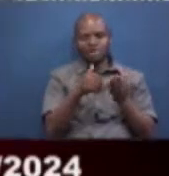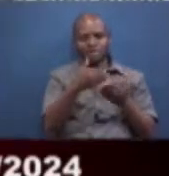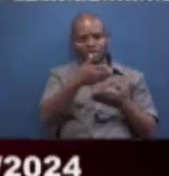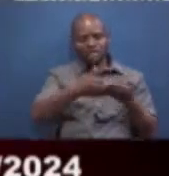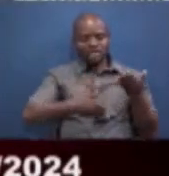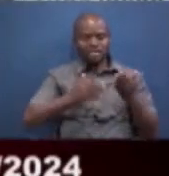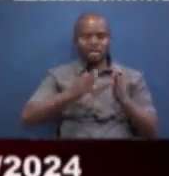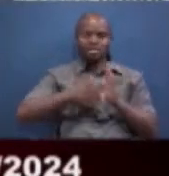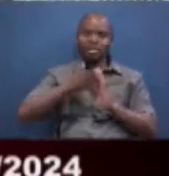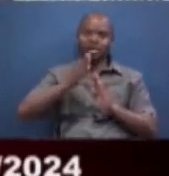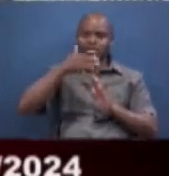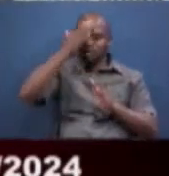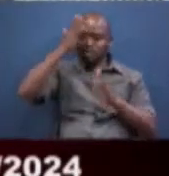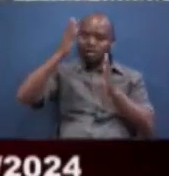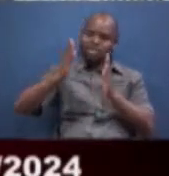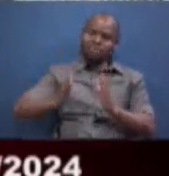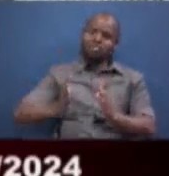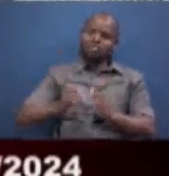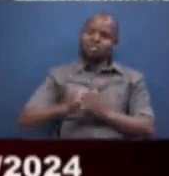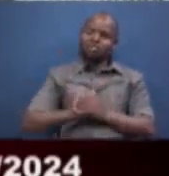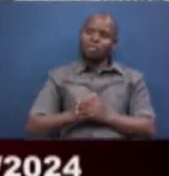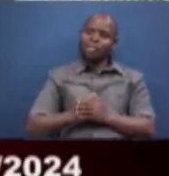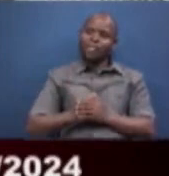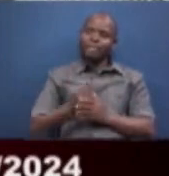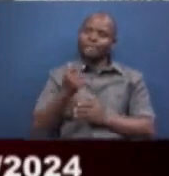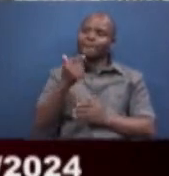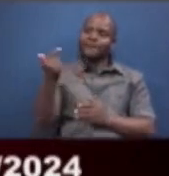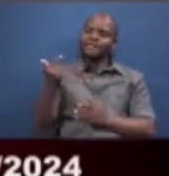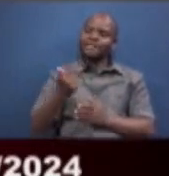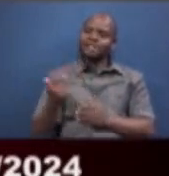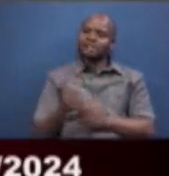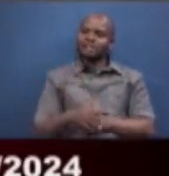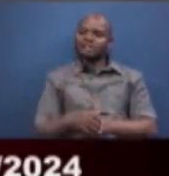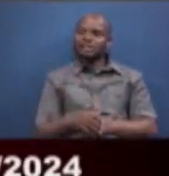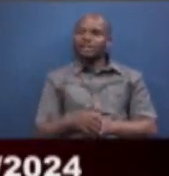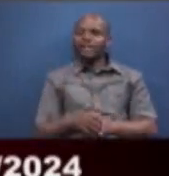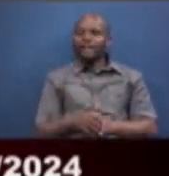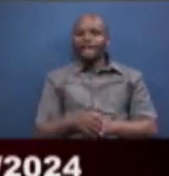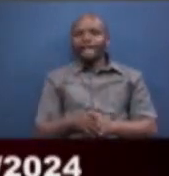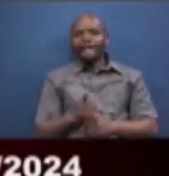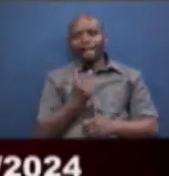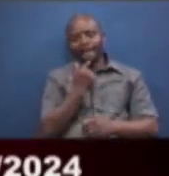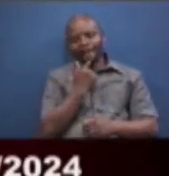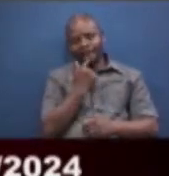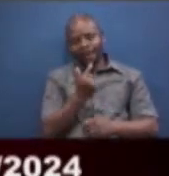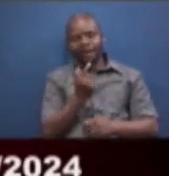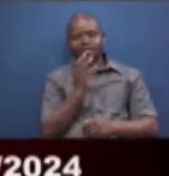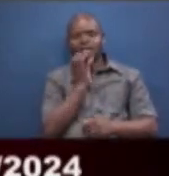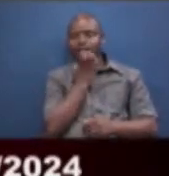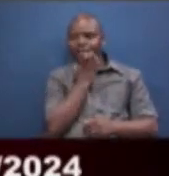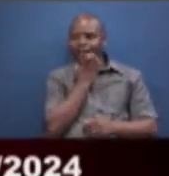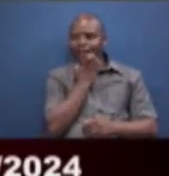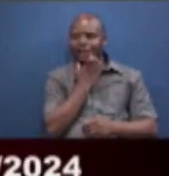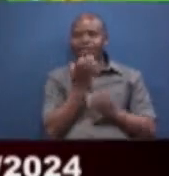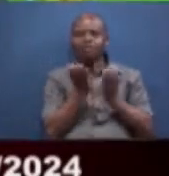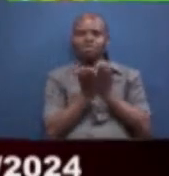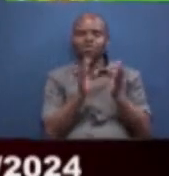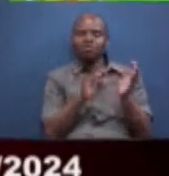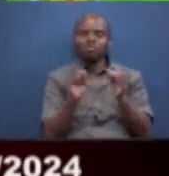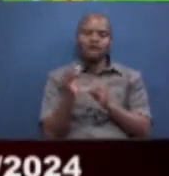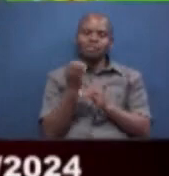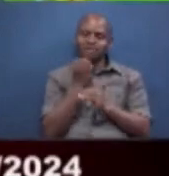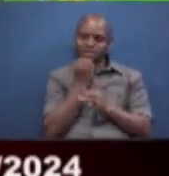cheti cha awali cha chuo kikuu huria cha Tanzania. Profesa Kihampa ametoa tahadhari kwa waombaji